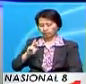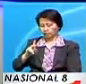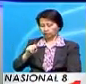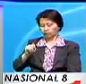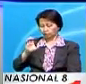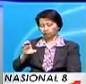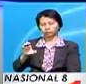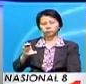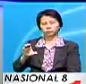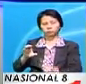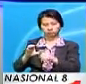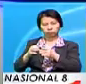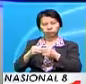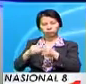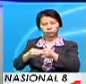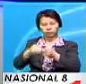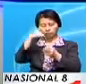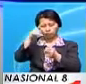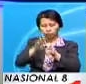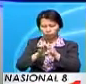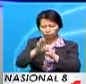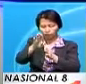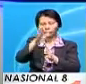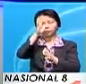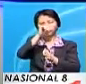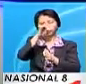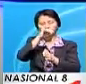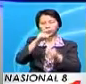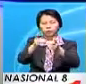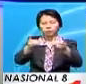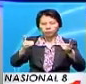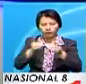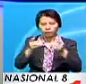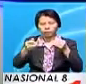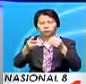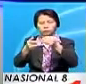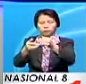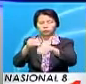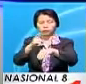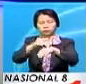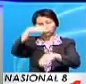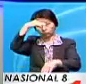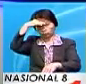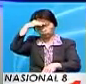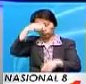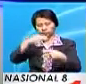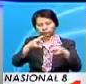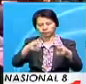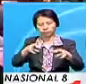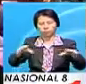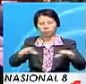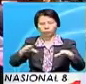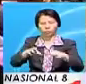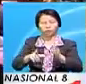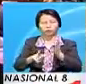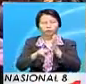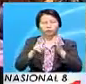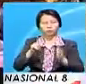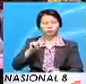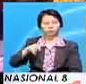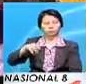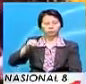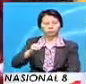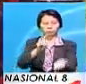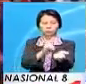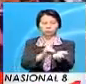Sungai Rambai menjadi pemangkin kepada pembangunan di Melaka juga daerah berdekatan di Johor. Perasmiannya dilakukan timbalan Perdana Menteri Datuk